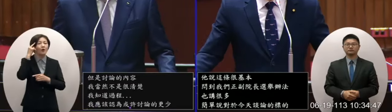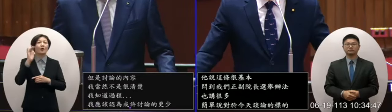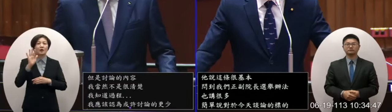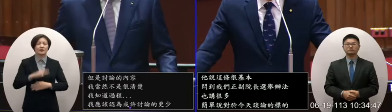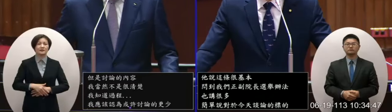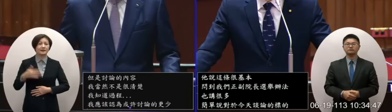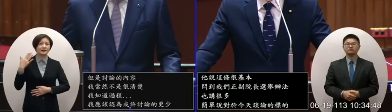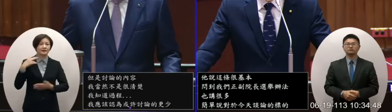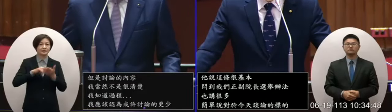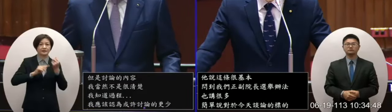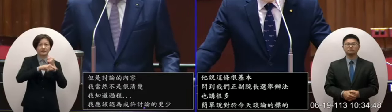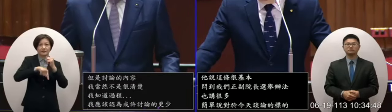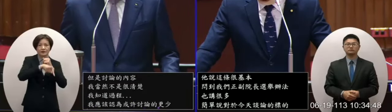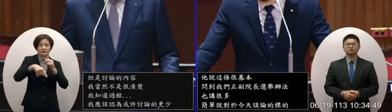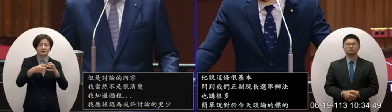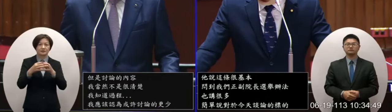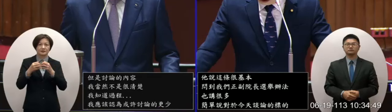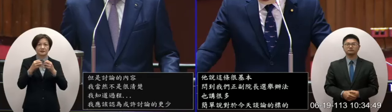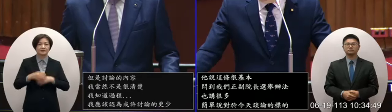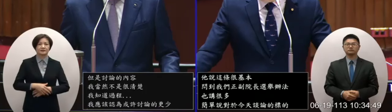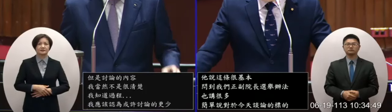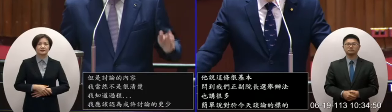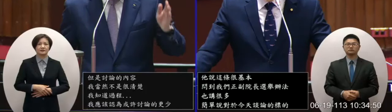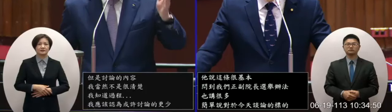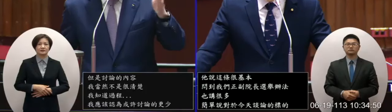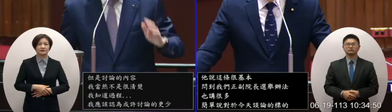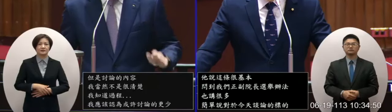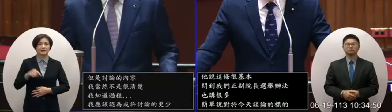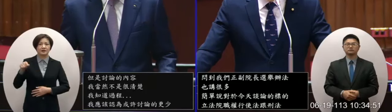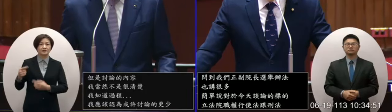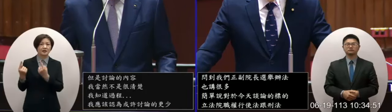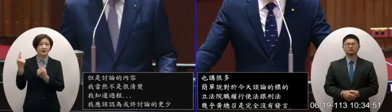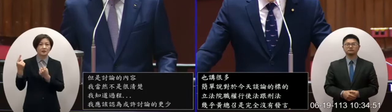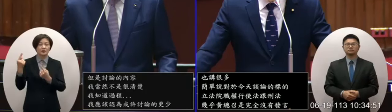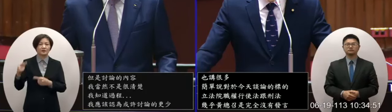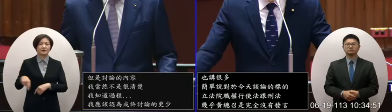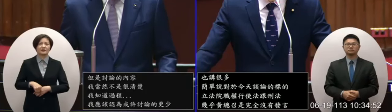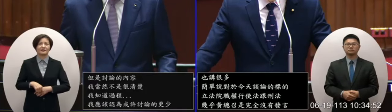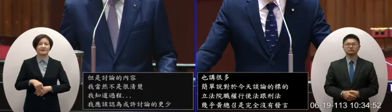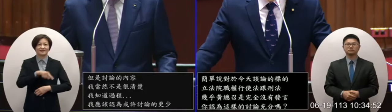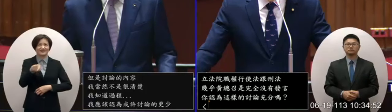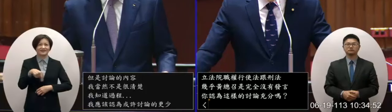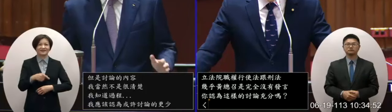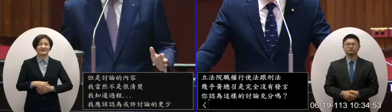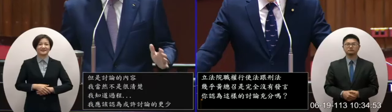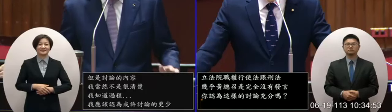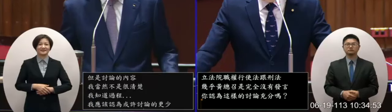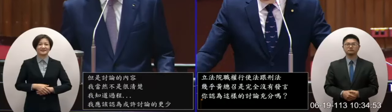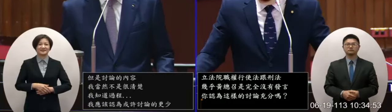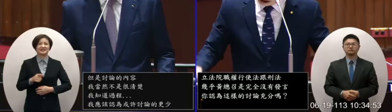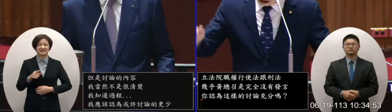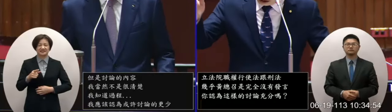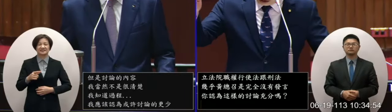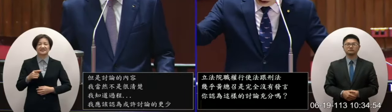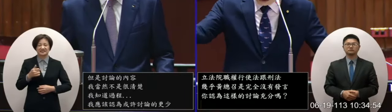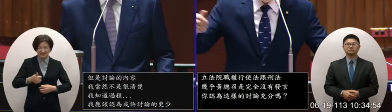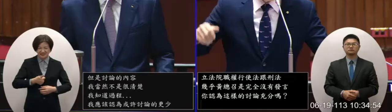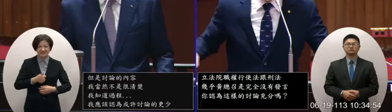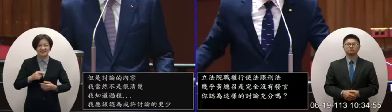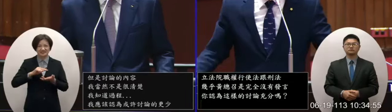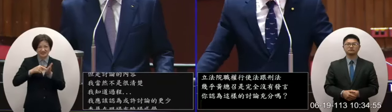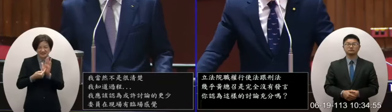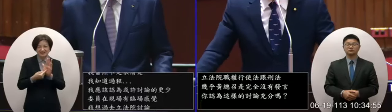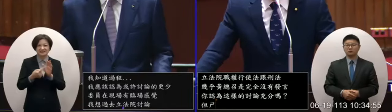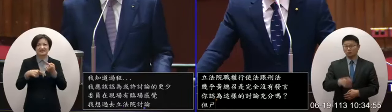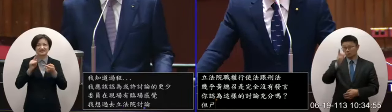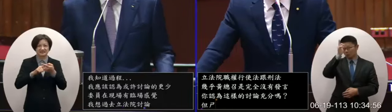去的立法院的讨论应该比这个呈现出来的样子应该是更有它实质的内容才对啊。 但